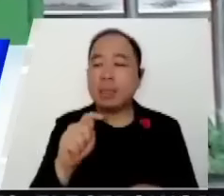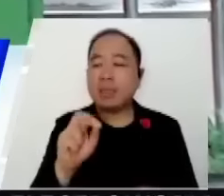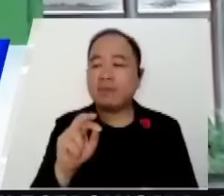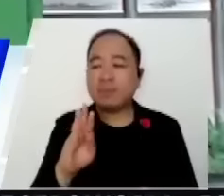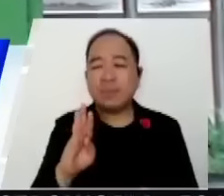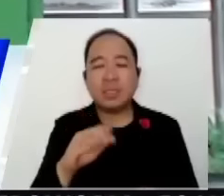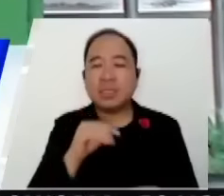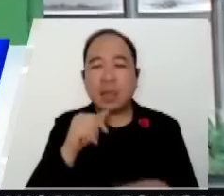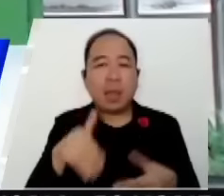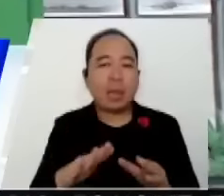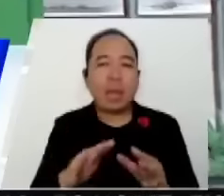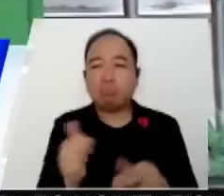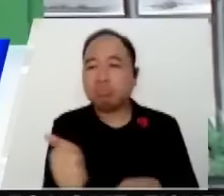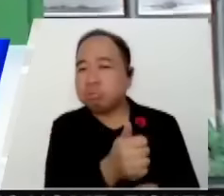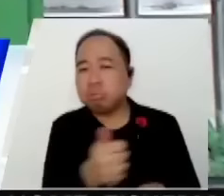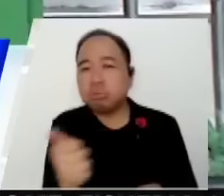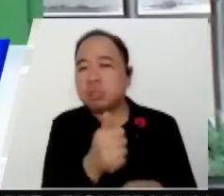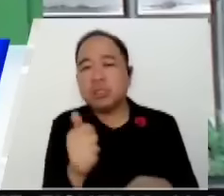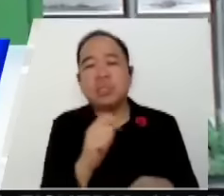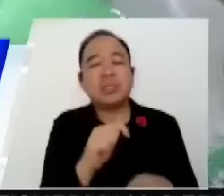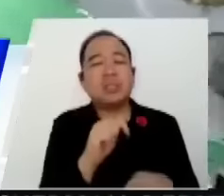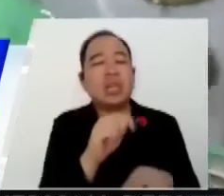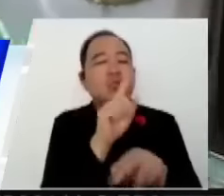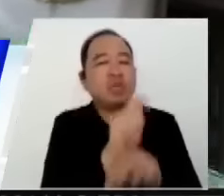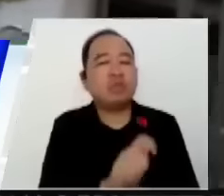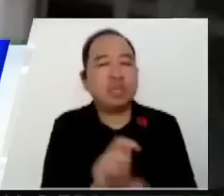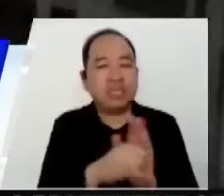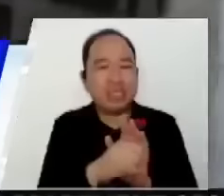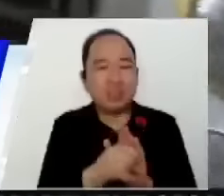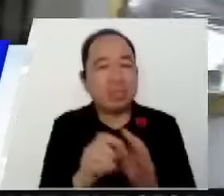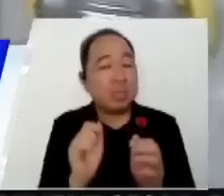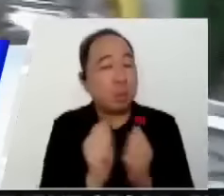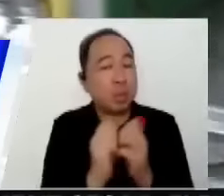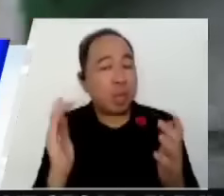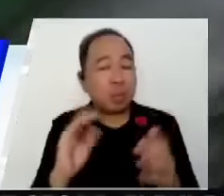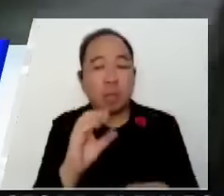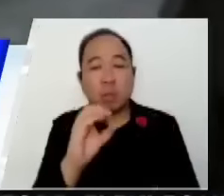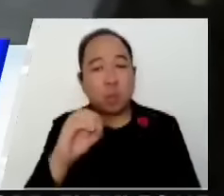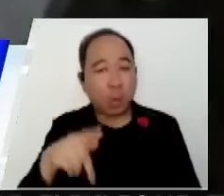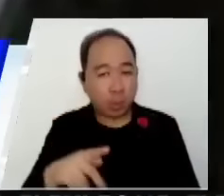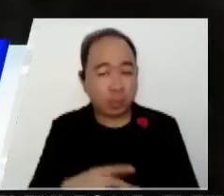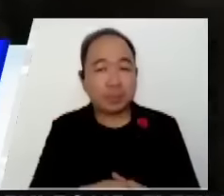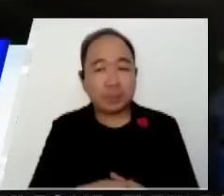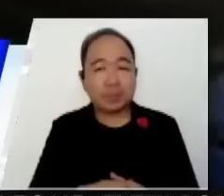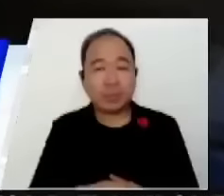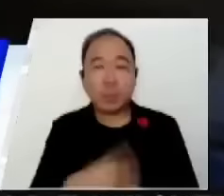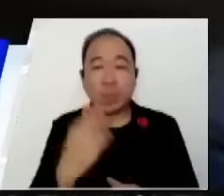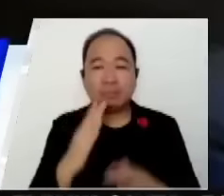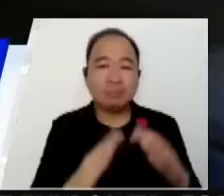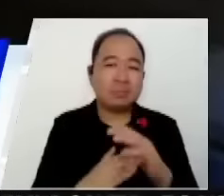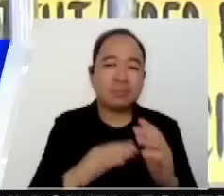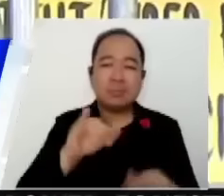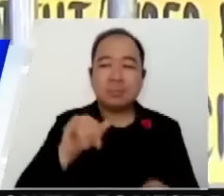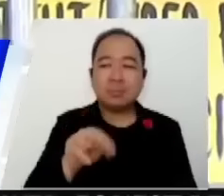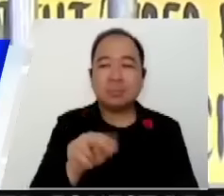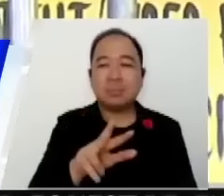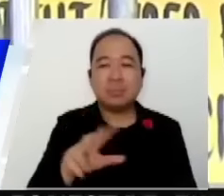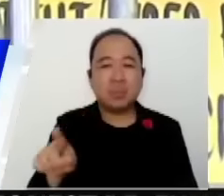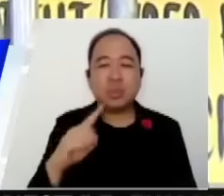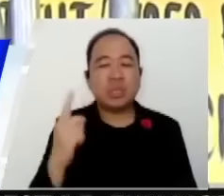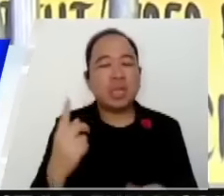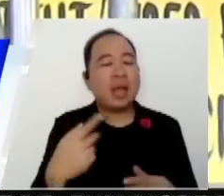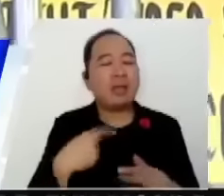na mga traditional na jeepney na bumiyahe. Hanggang January 31 na lamang kasi ang mga provisional authority na hawak nila at